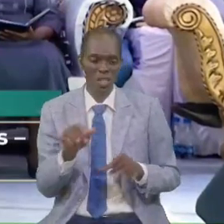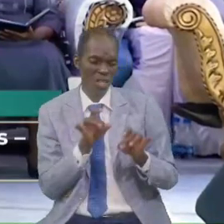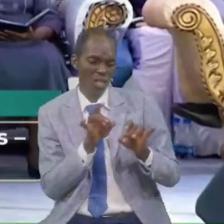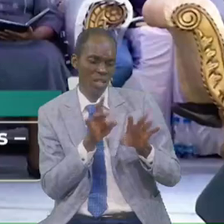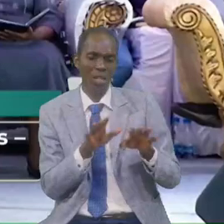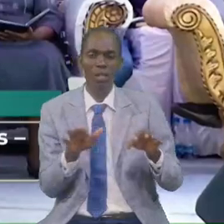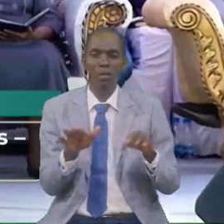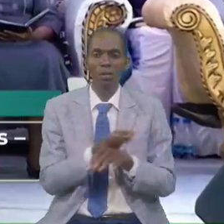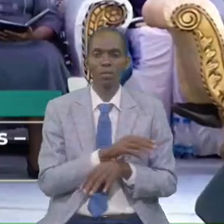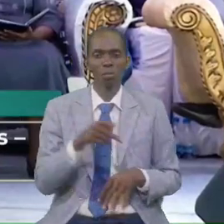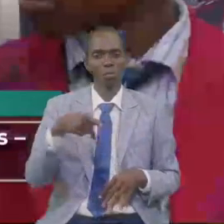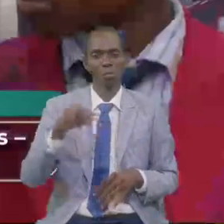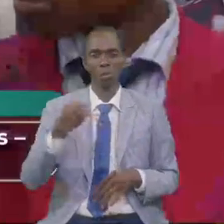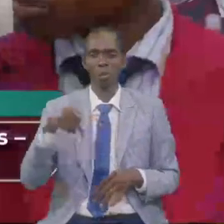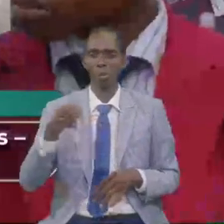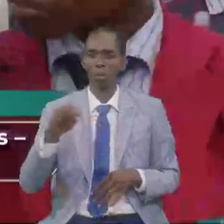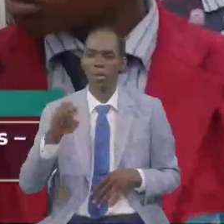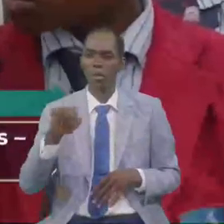haine